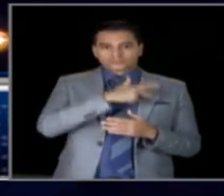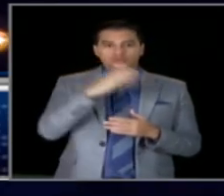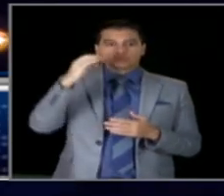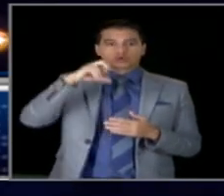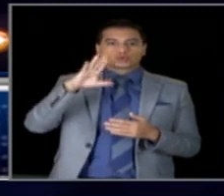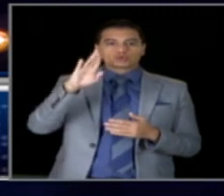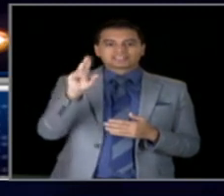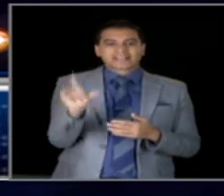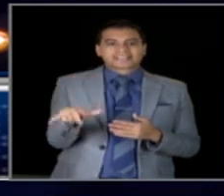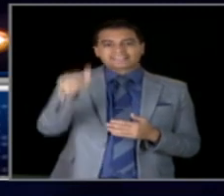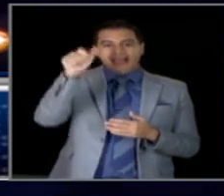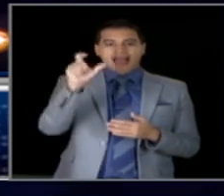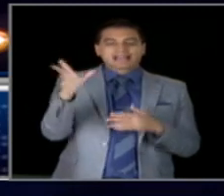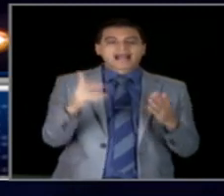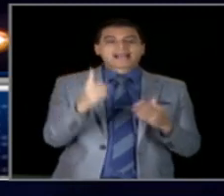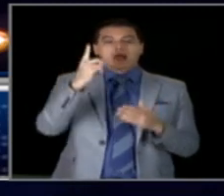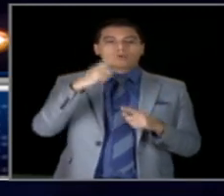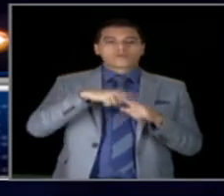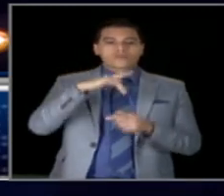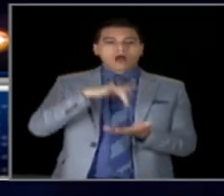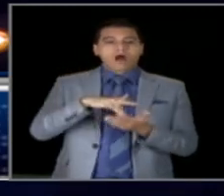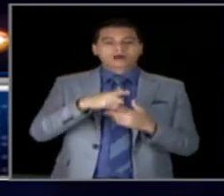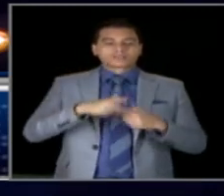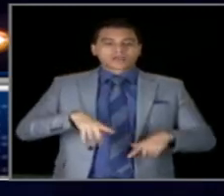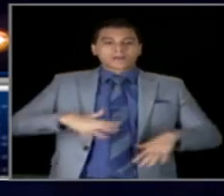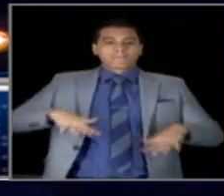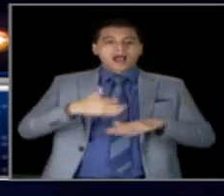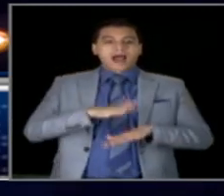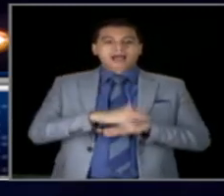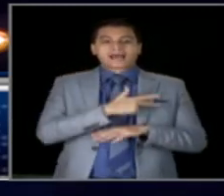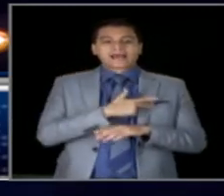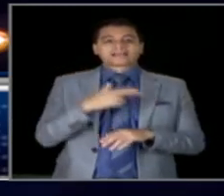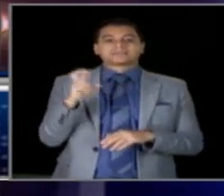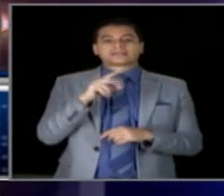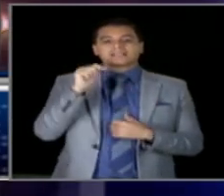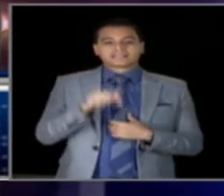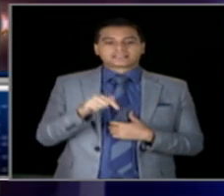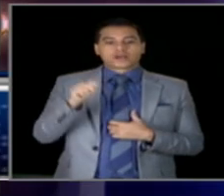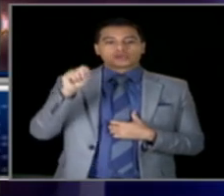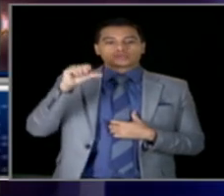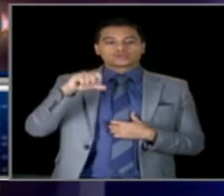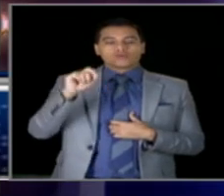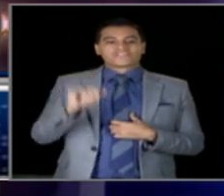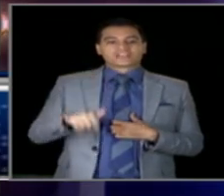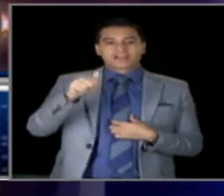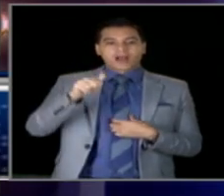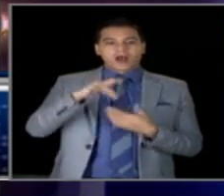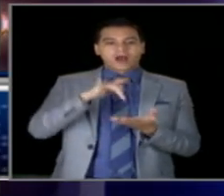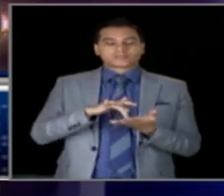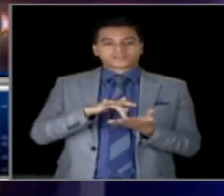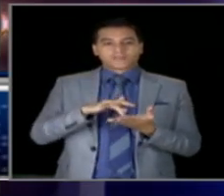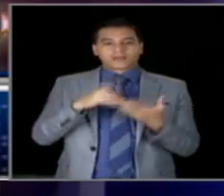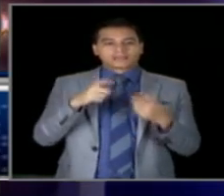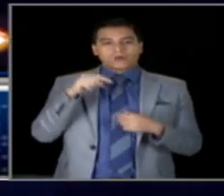الأول، والعاصمة اتسمت على اسم الكنيسة، عاصمة الدولة دي.